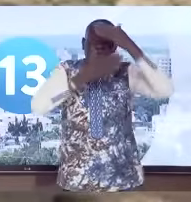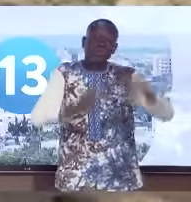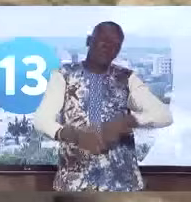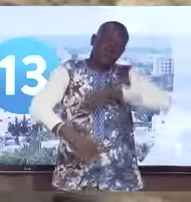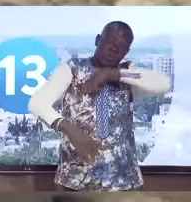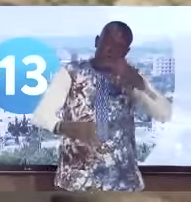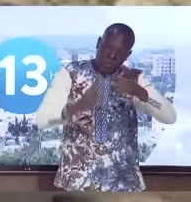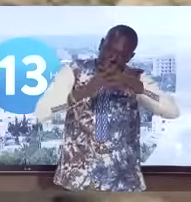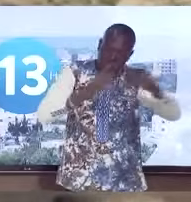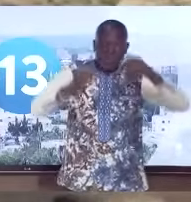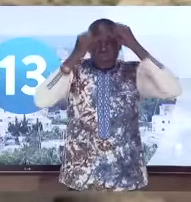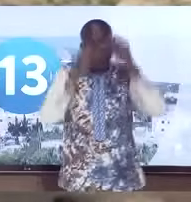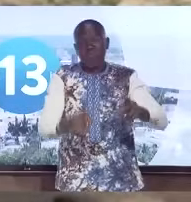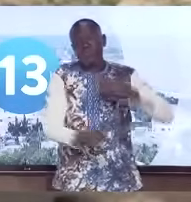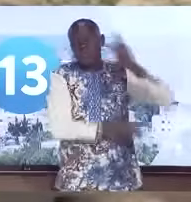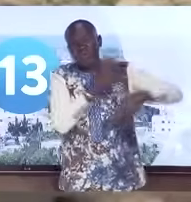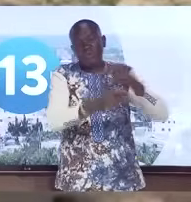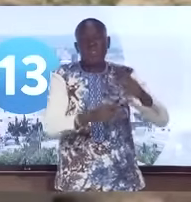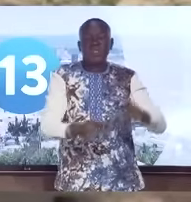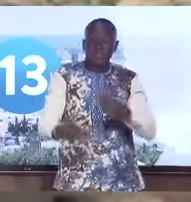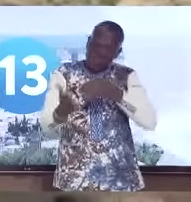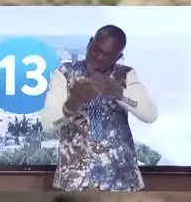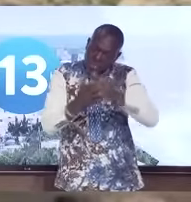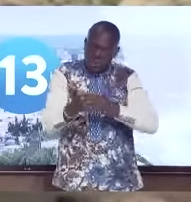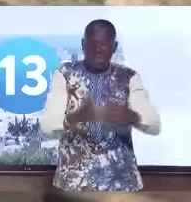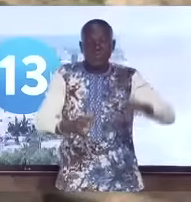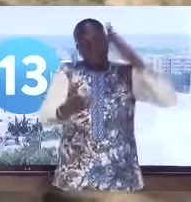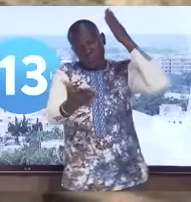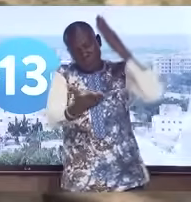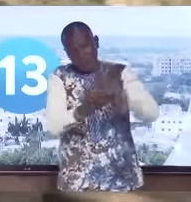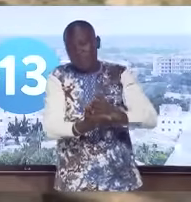c'est trop. La barbarie sous prétexte de faire le djihad doit cesser.